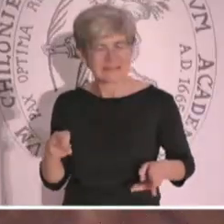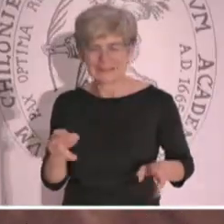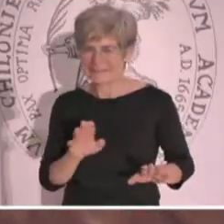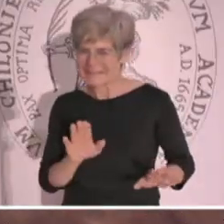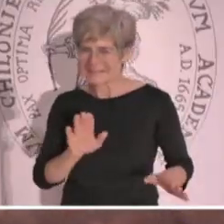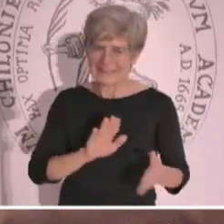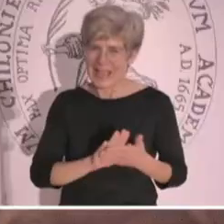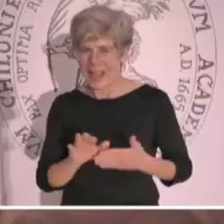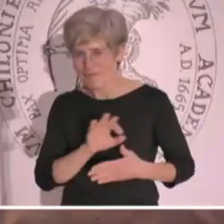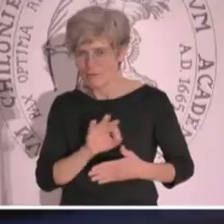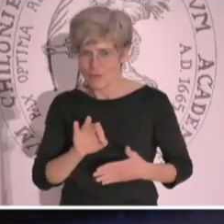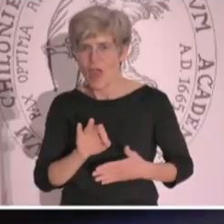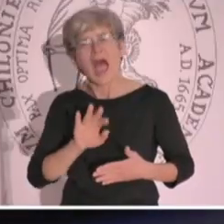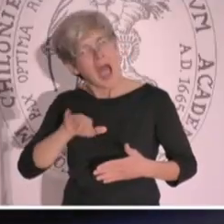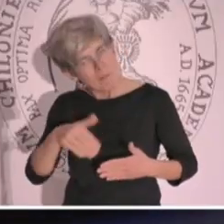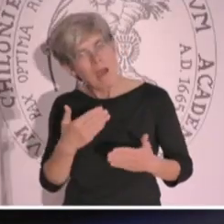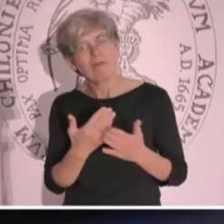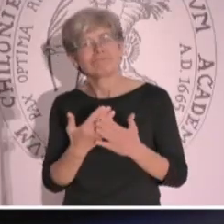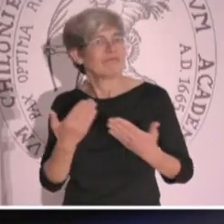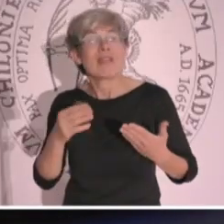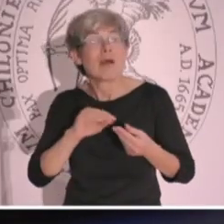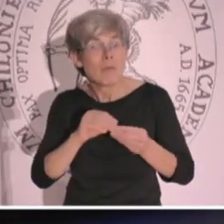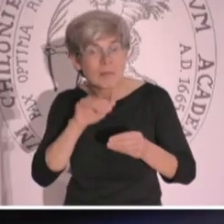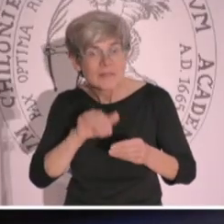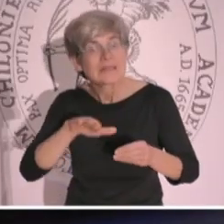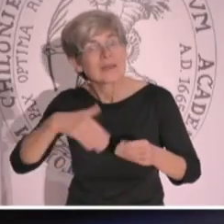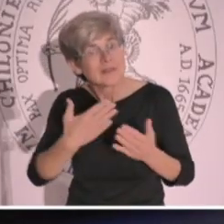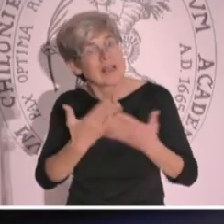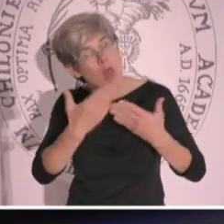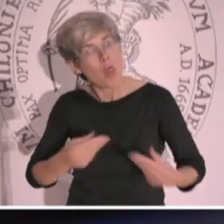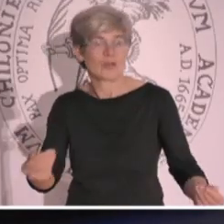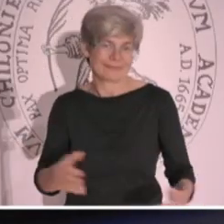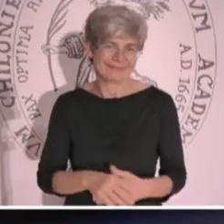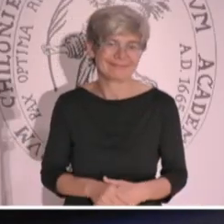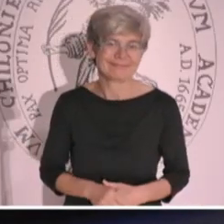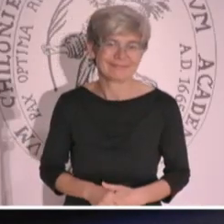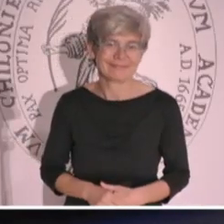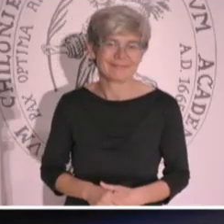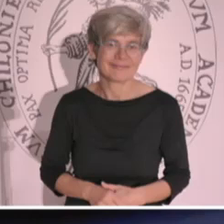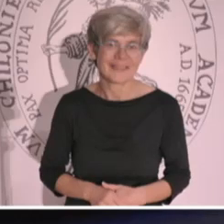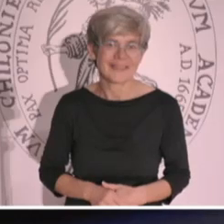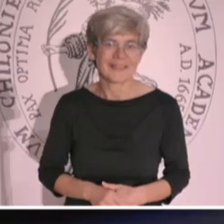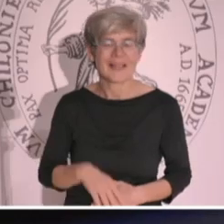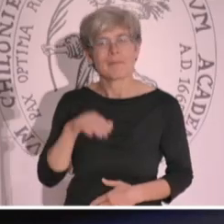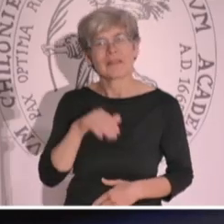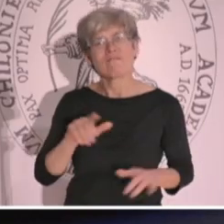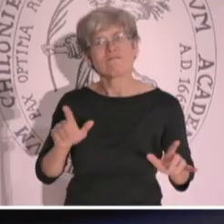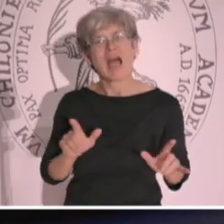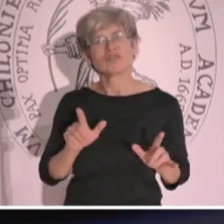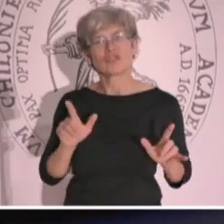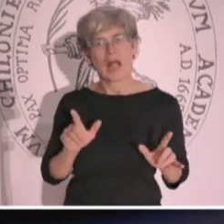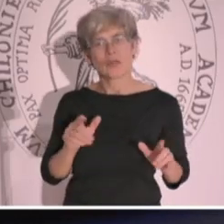nur angesprochen, sondern auch Lösungswege werden angeboten. Diese ganzen Veranstaltungen werden natürlich von unseren